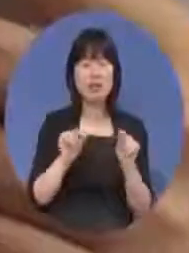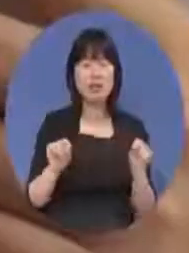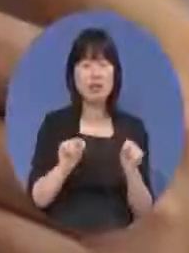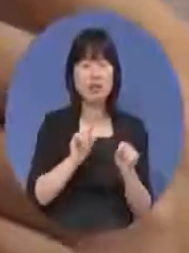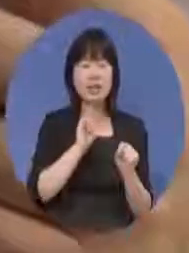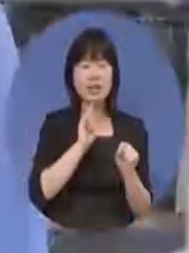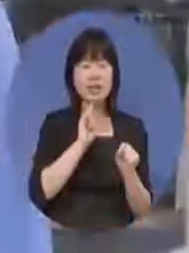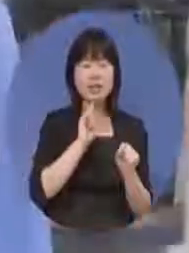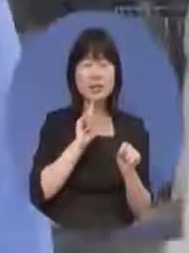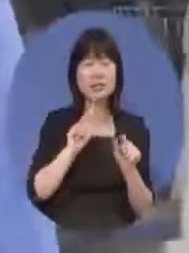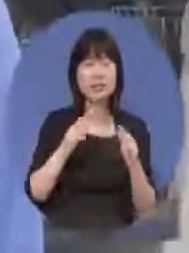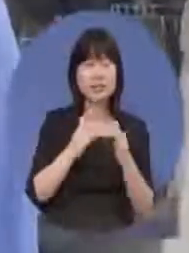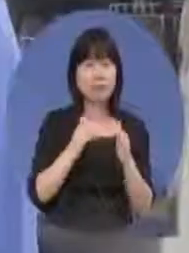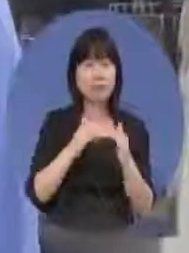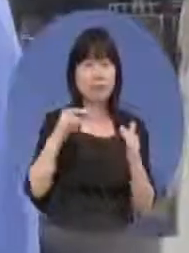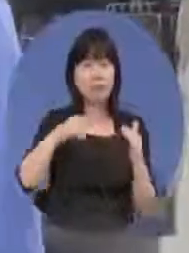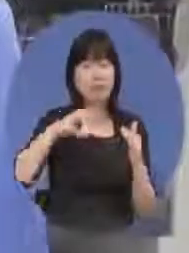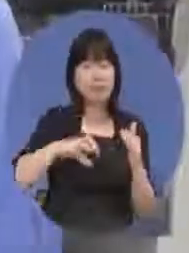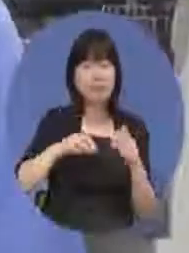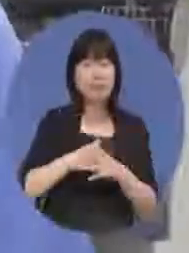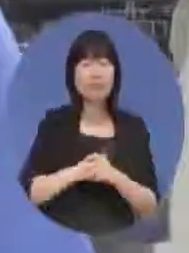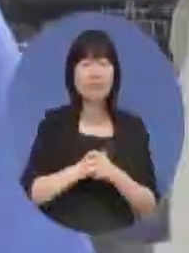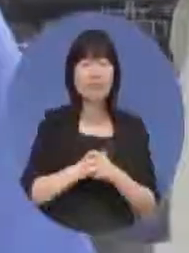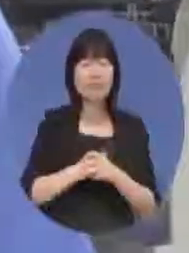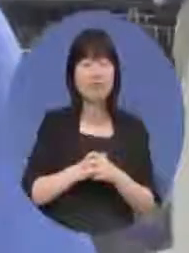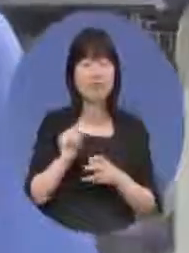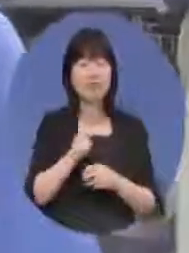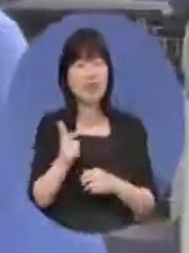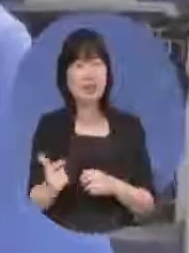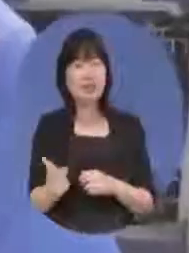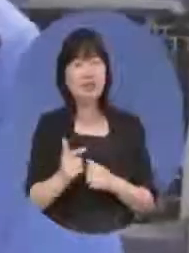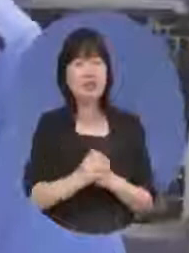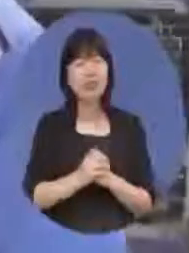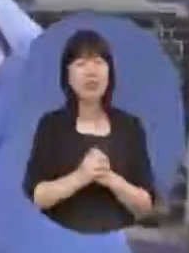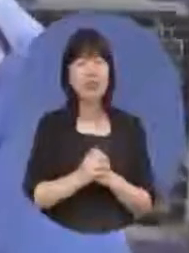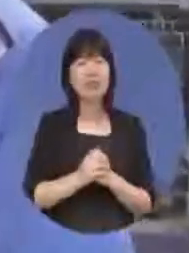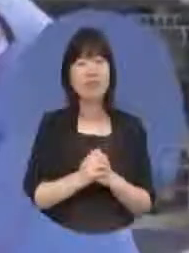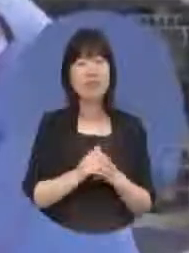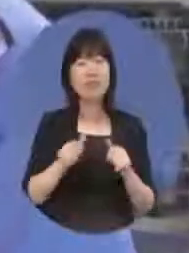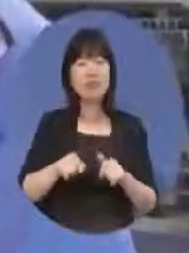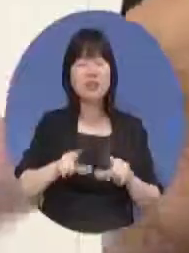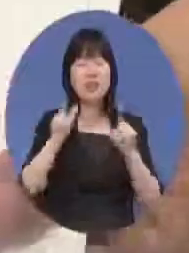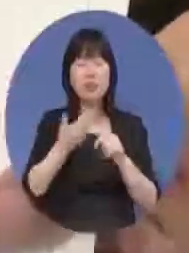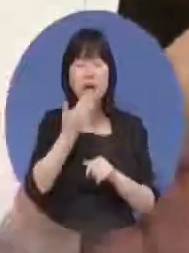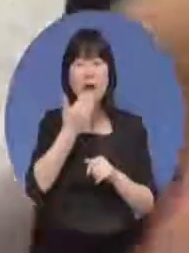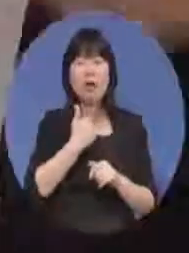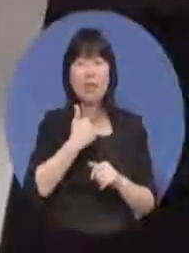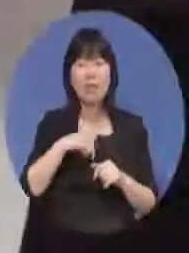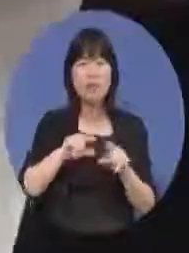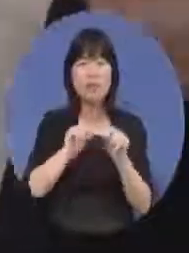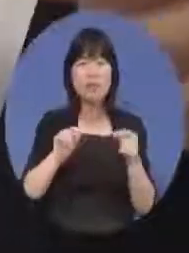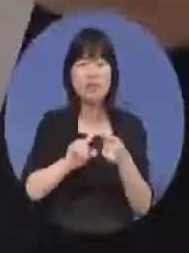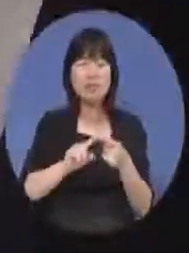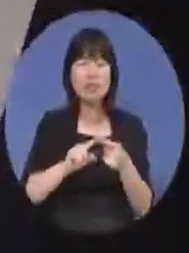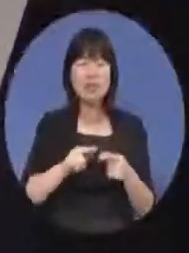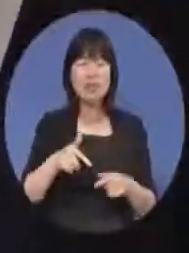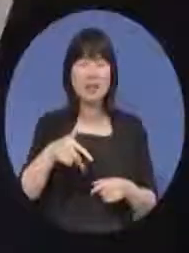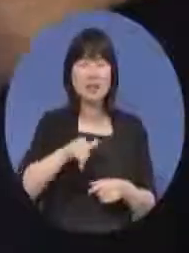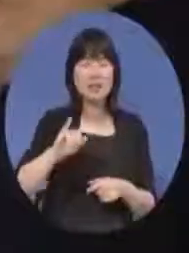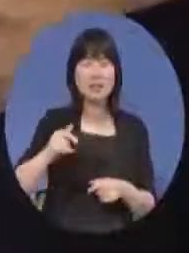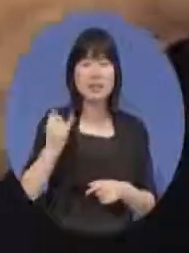제 예, 집에서 저녁에 그날 먹었던 음식들을